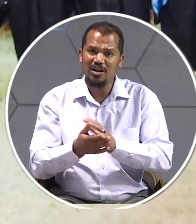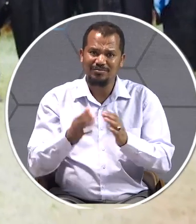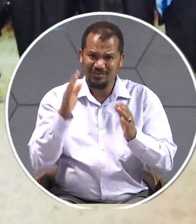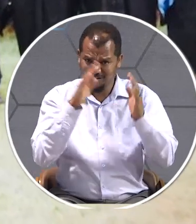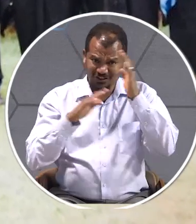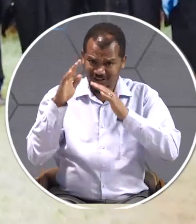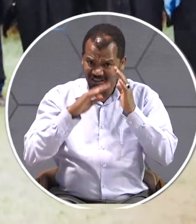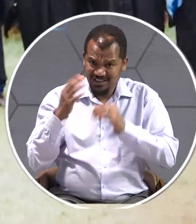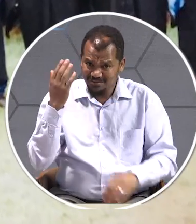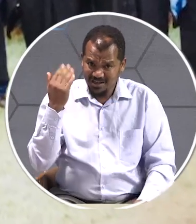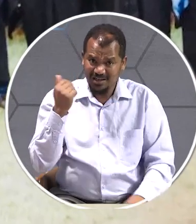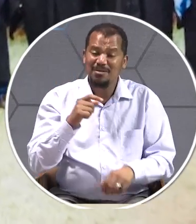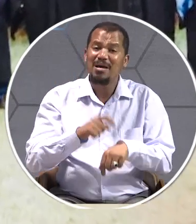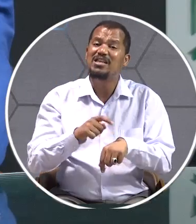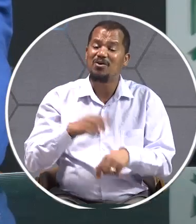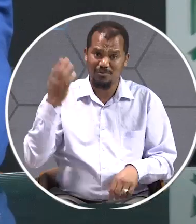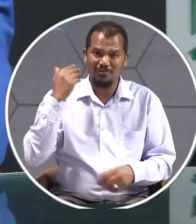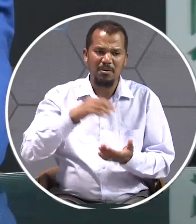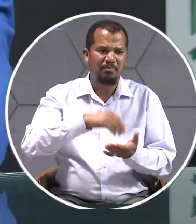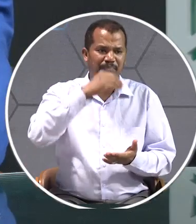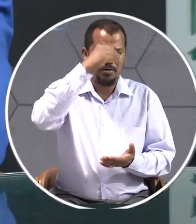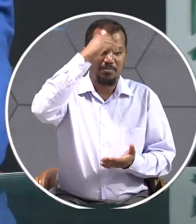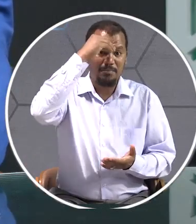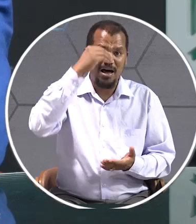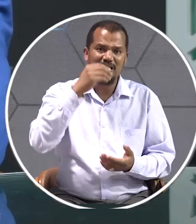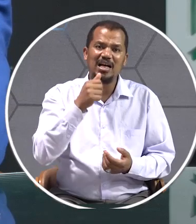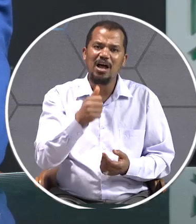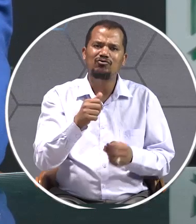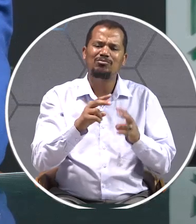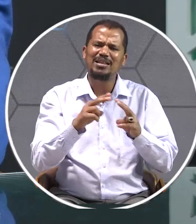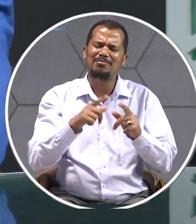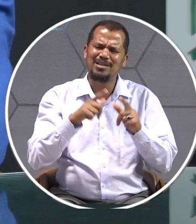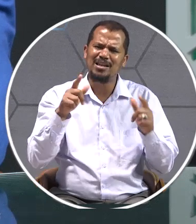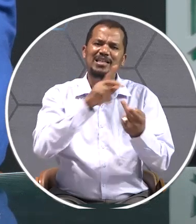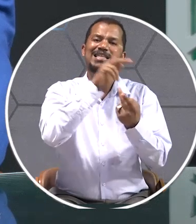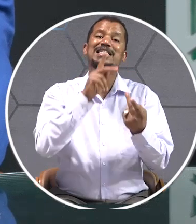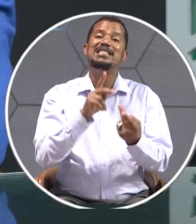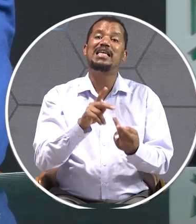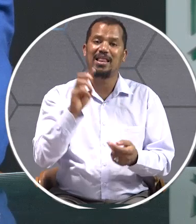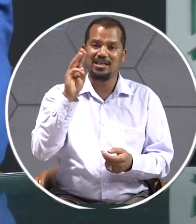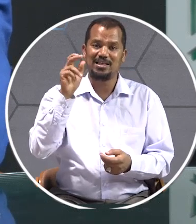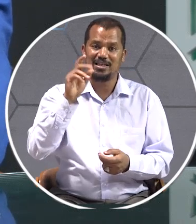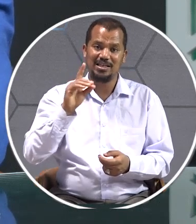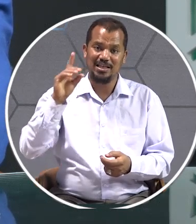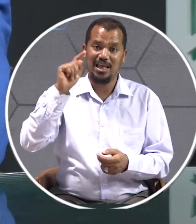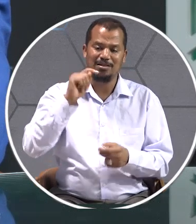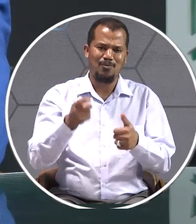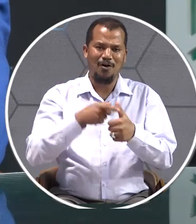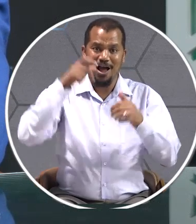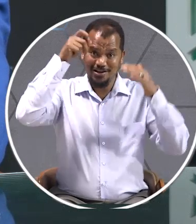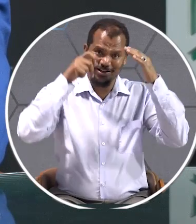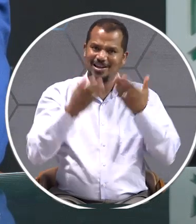ነበር በሰዓቱ ያው መማርም እንደ አንድ ትልቅ ስኬትን ስለሚቆጠር ማለት ነው የመጀመሪያ ዲግሪ ማያዝም እንደ ቀላል